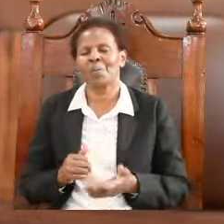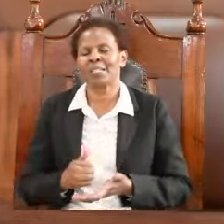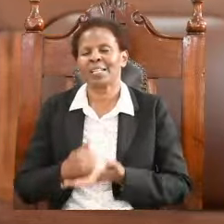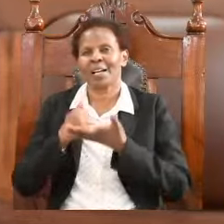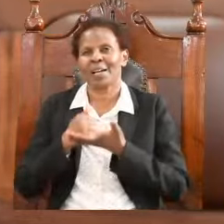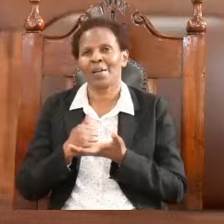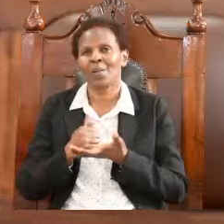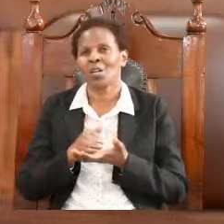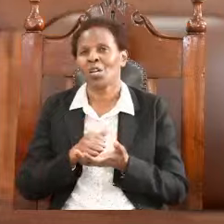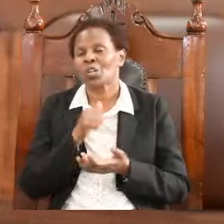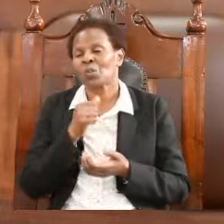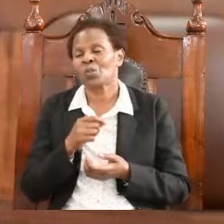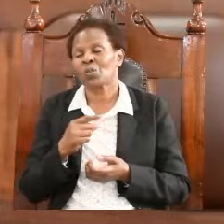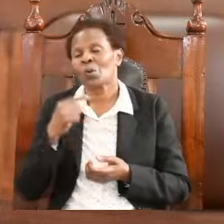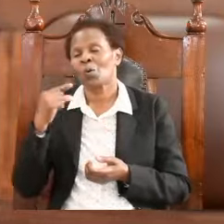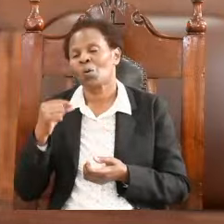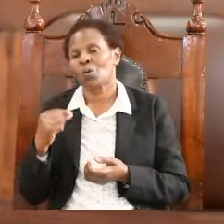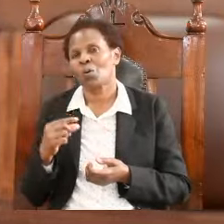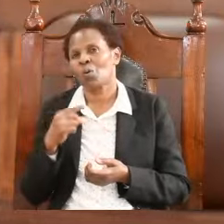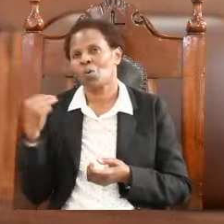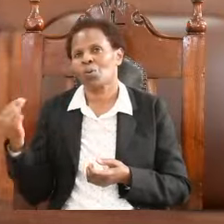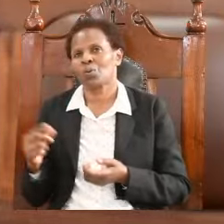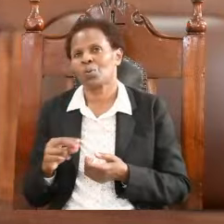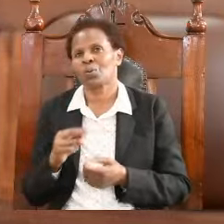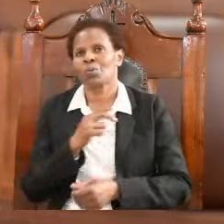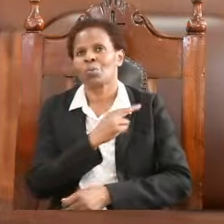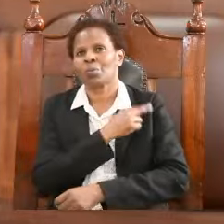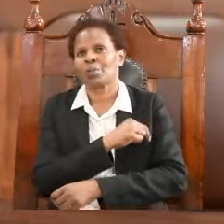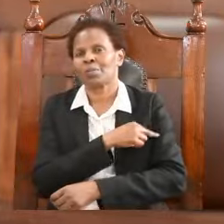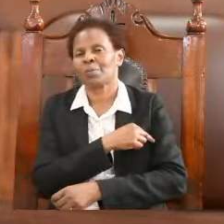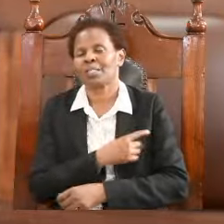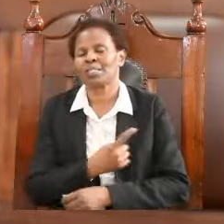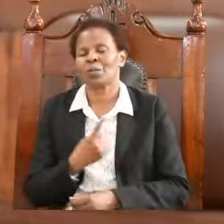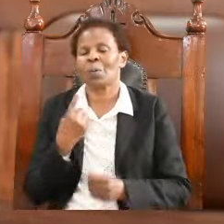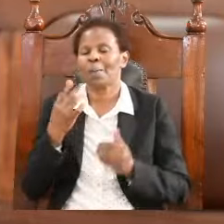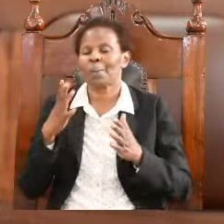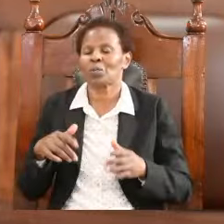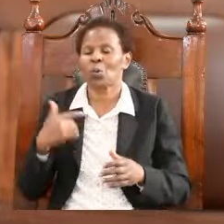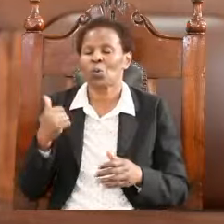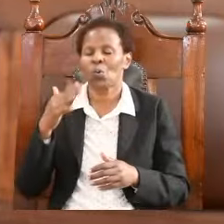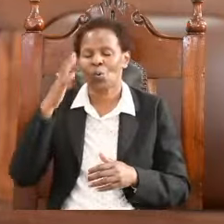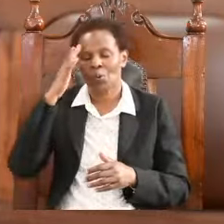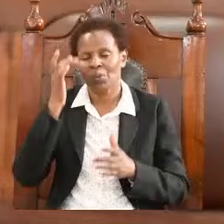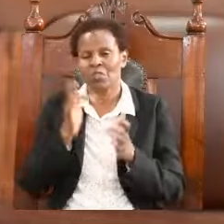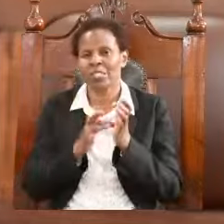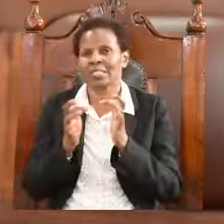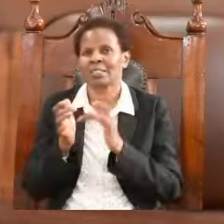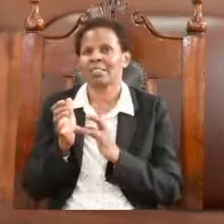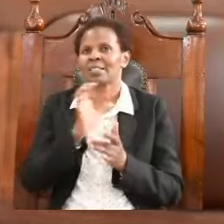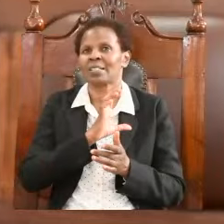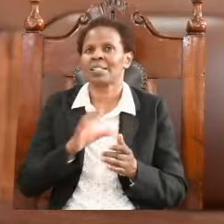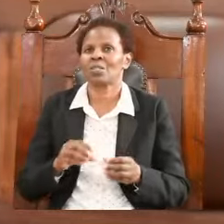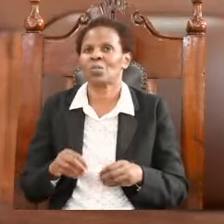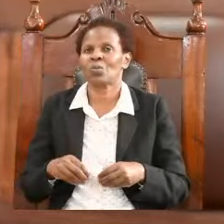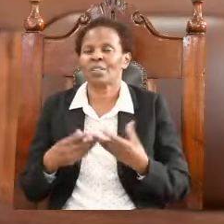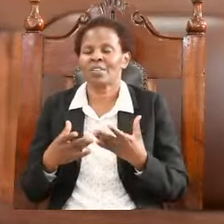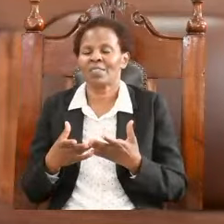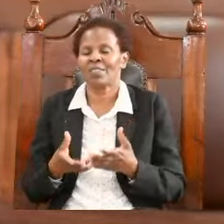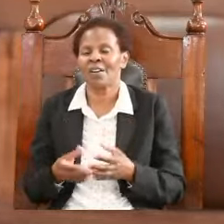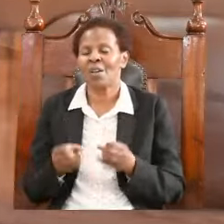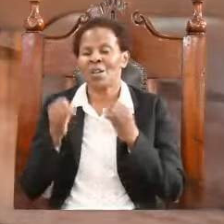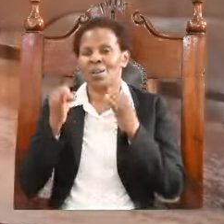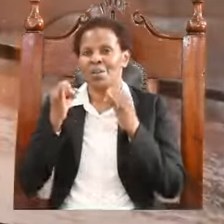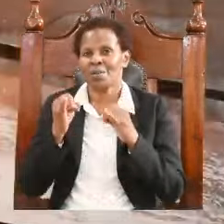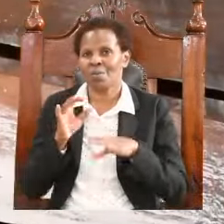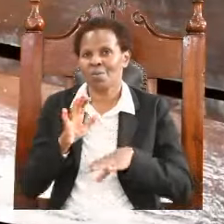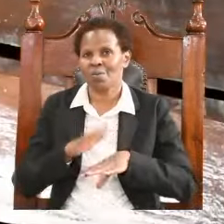kundwara thibitari uteithio uria mungihe ni mundehere mundu umenyanite na Jesu akiahe uhoro wa uria